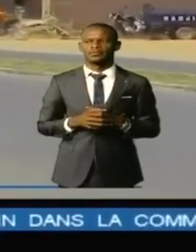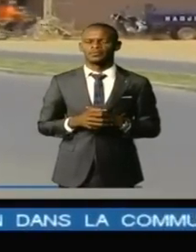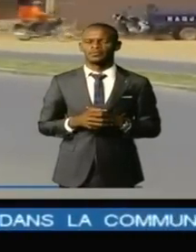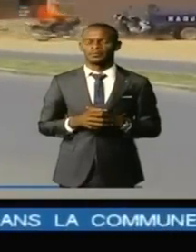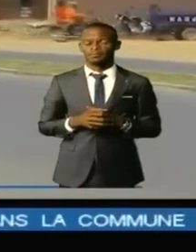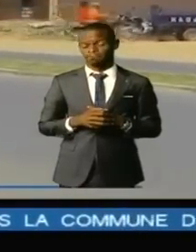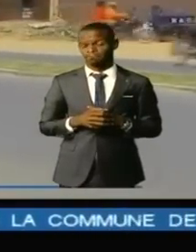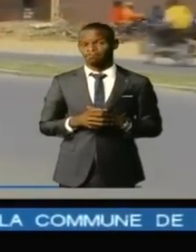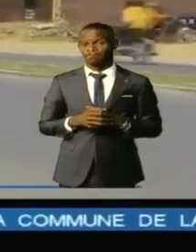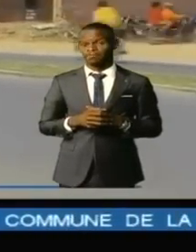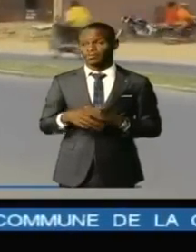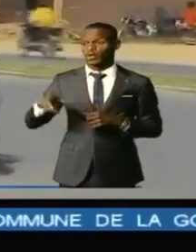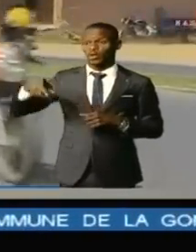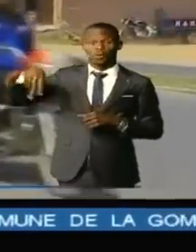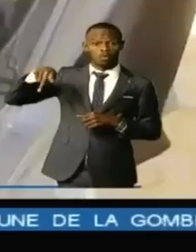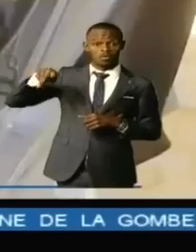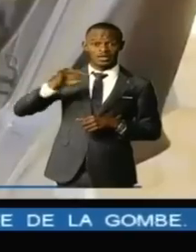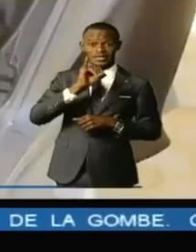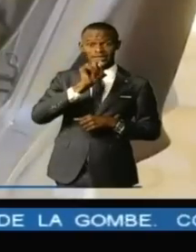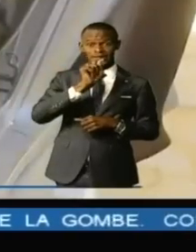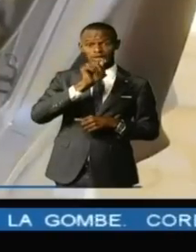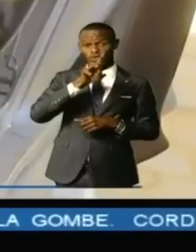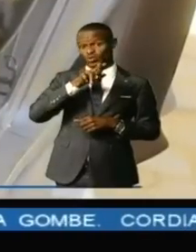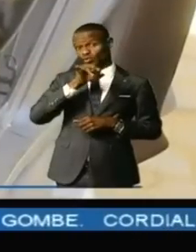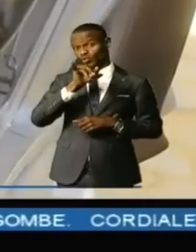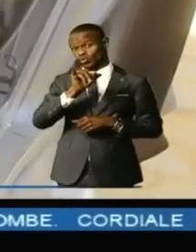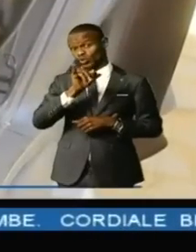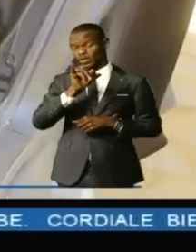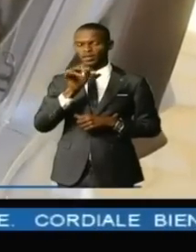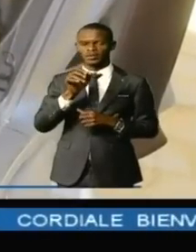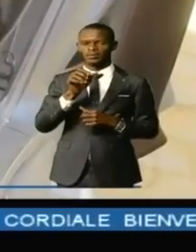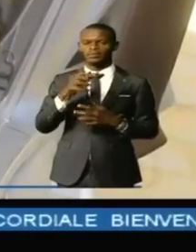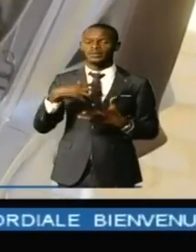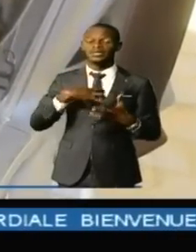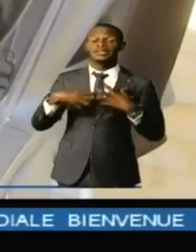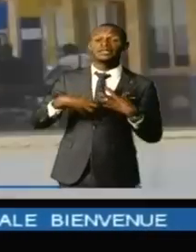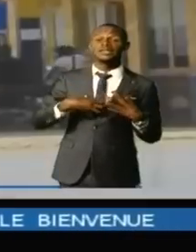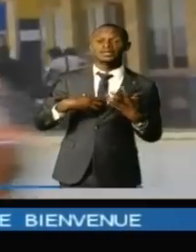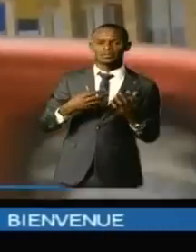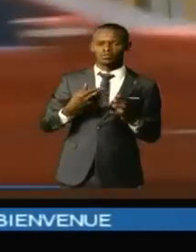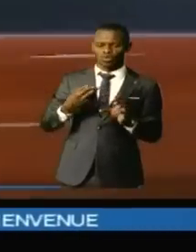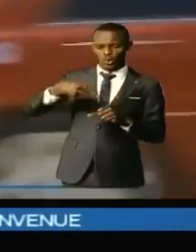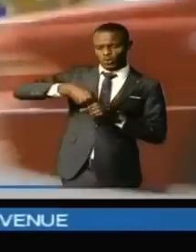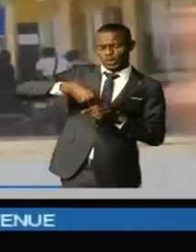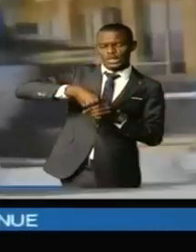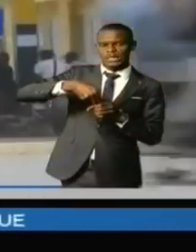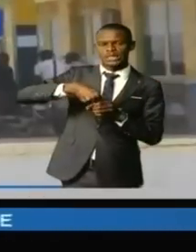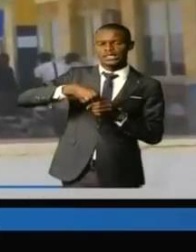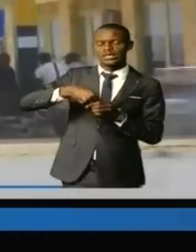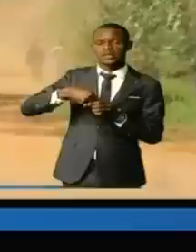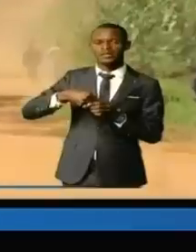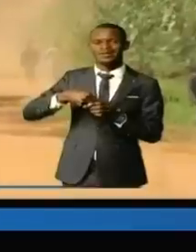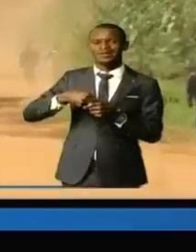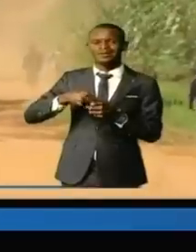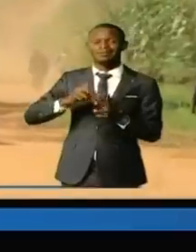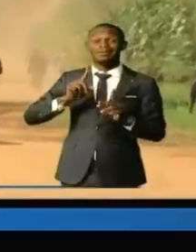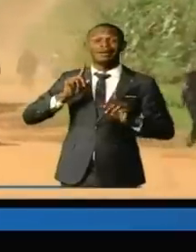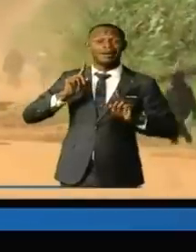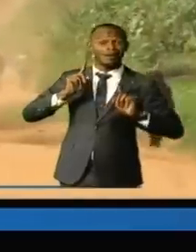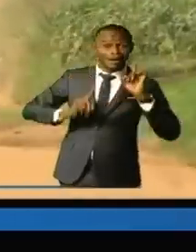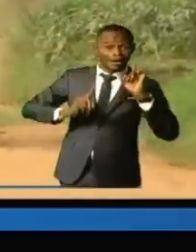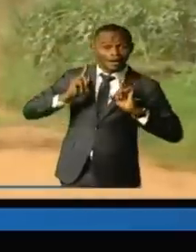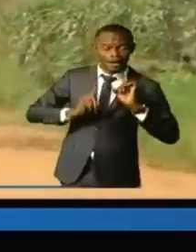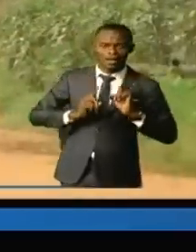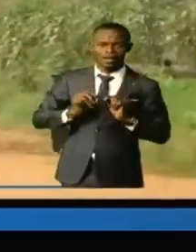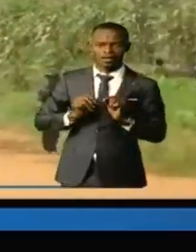de l'Ituri fait face à une pénurie de carburant, une situation due aux tracasseries et à l'insécurité. Tronçons Bounia-Mayagi